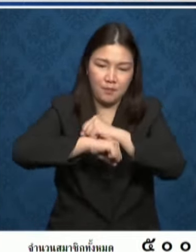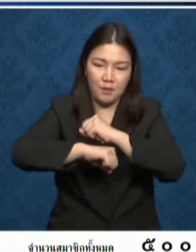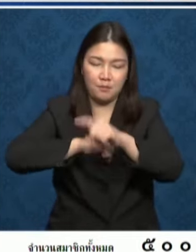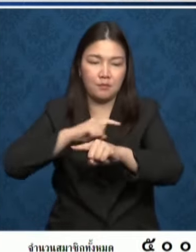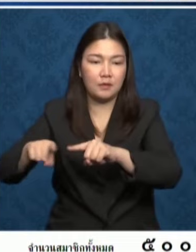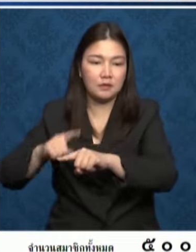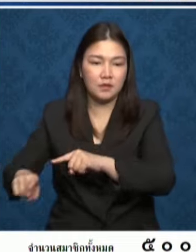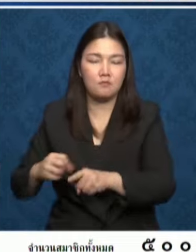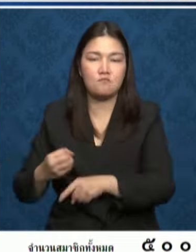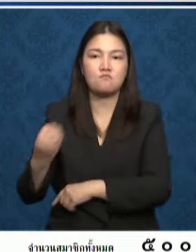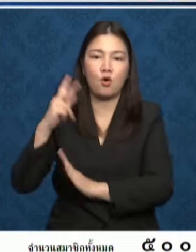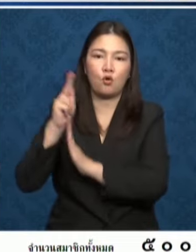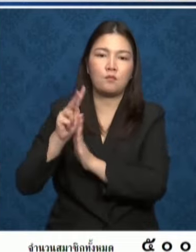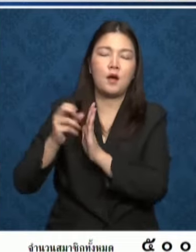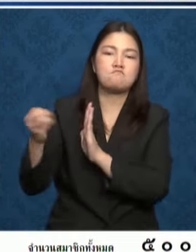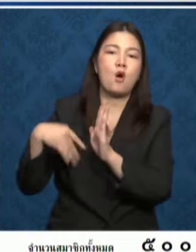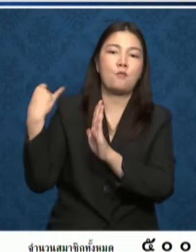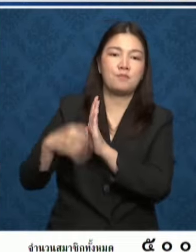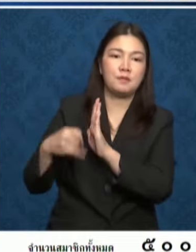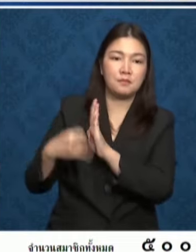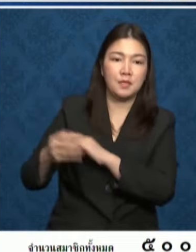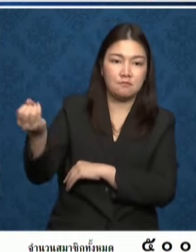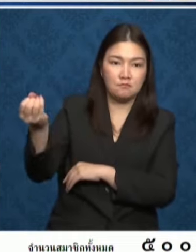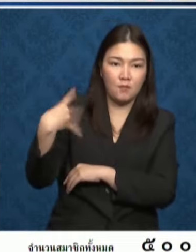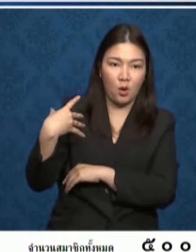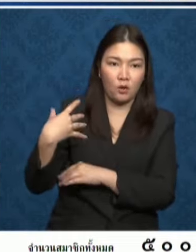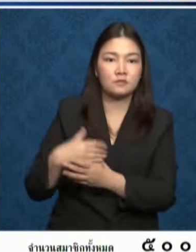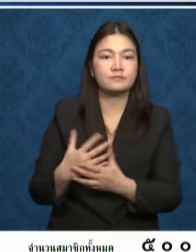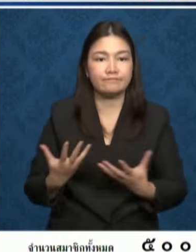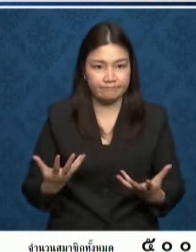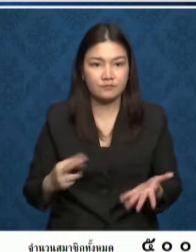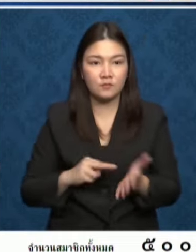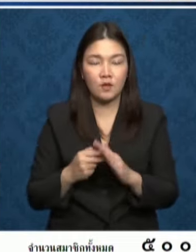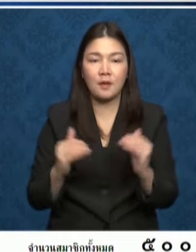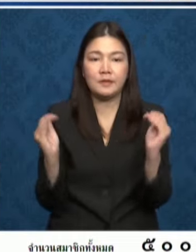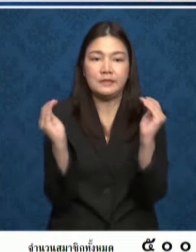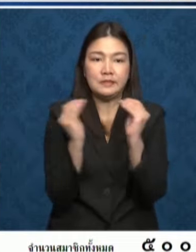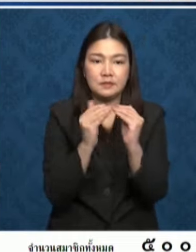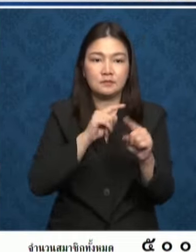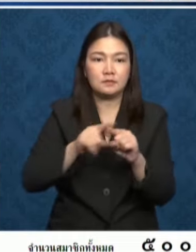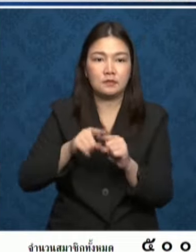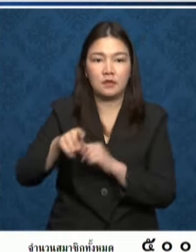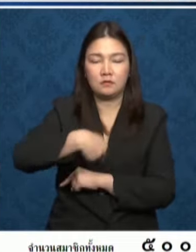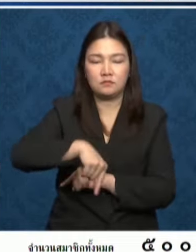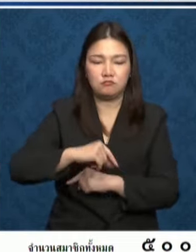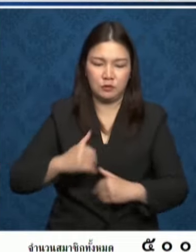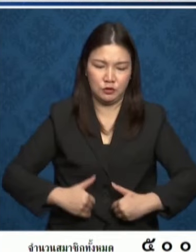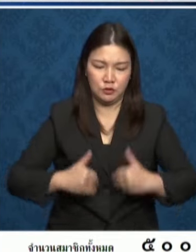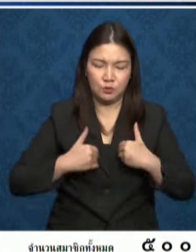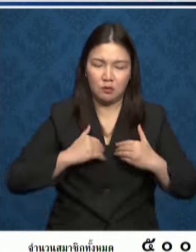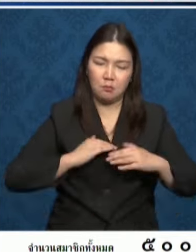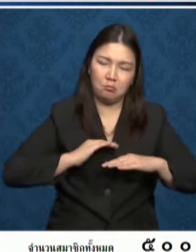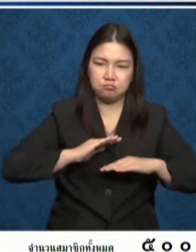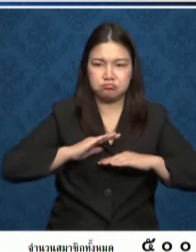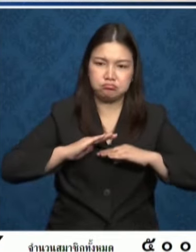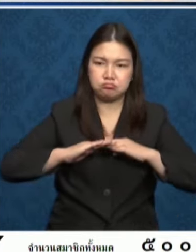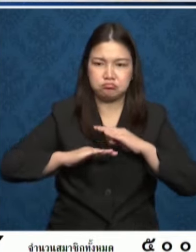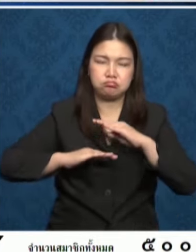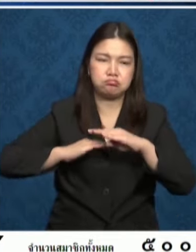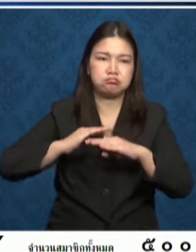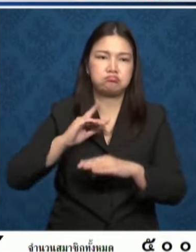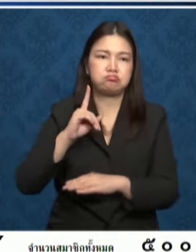หมายนะครับสิ่งเหล่านี้ทำให้สิทธิและโอกาสในการพัฒนาคุณภาพชีวิตการยกระดับคุณภาพชีวิตของ